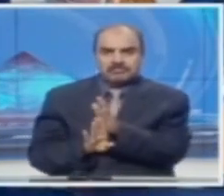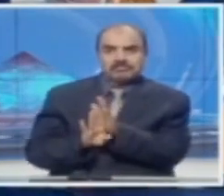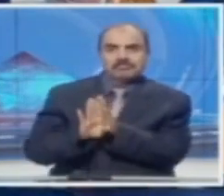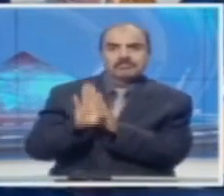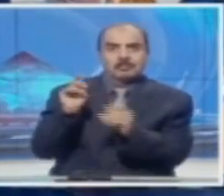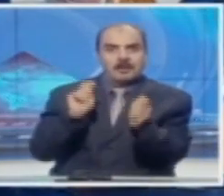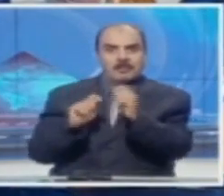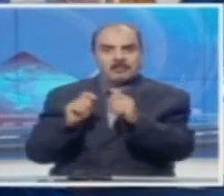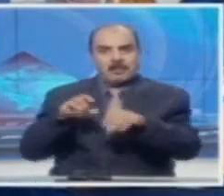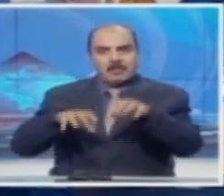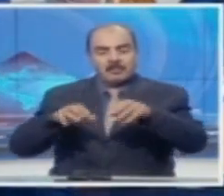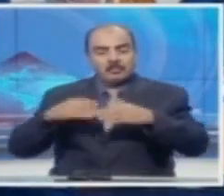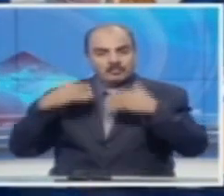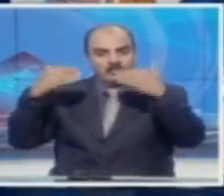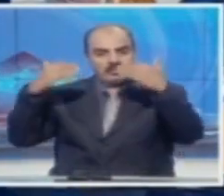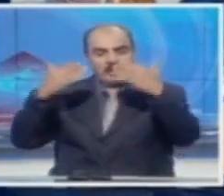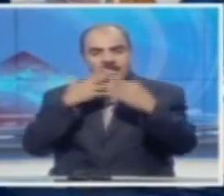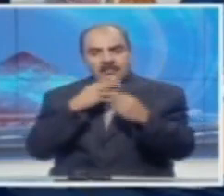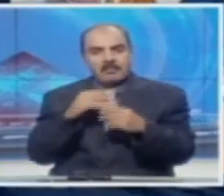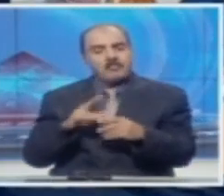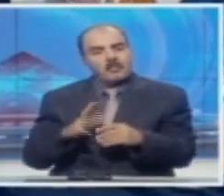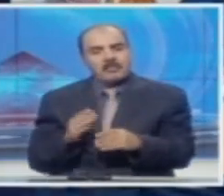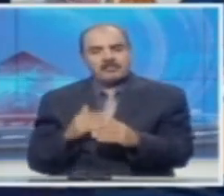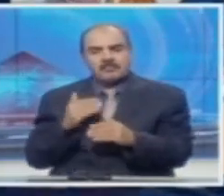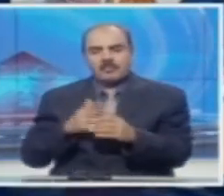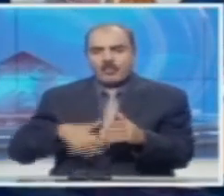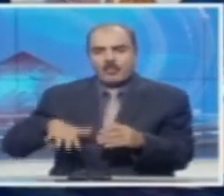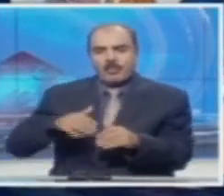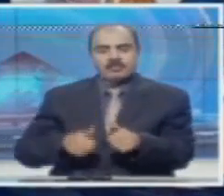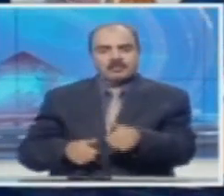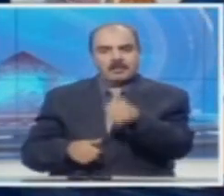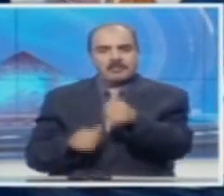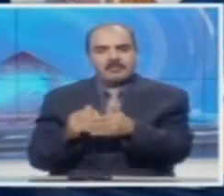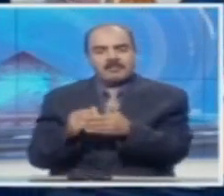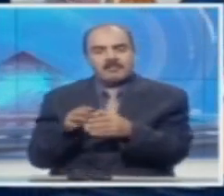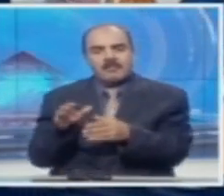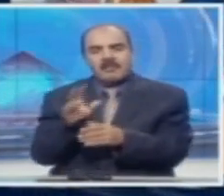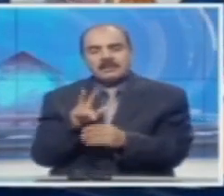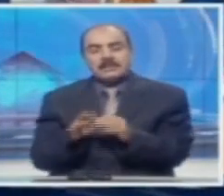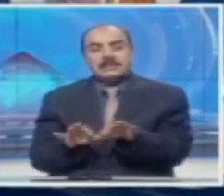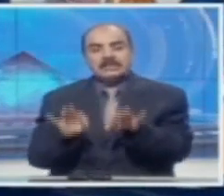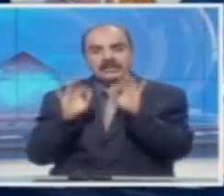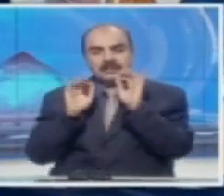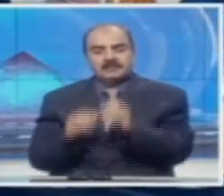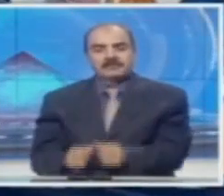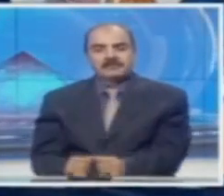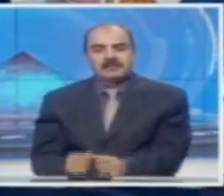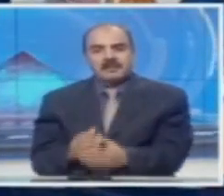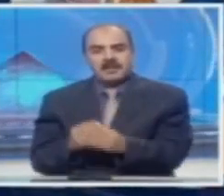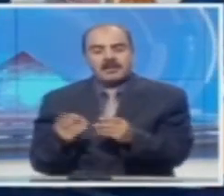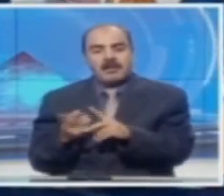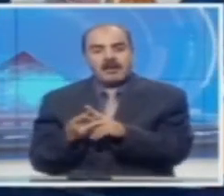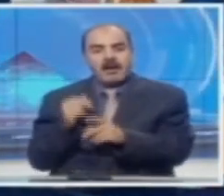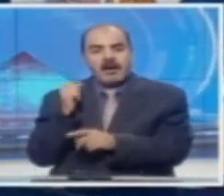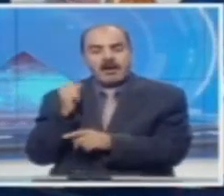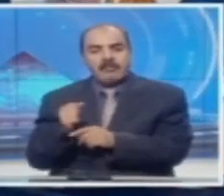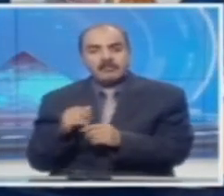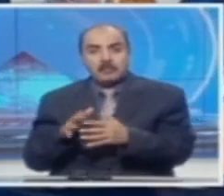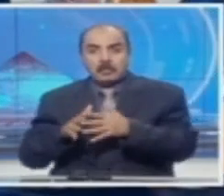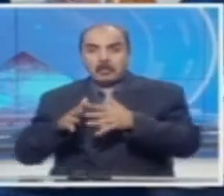والتطور العمراني المستقبلي المتوقع لتلك المنطقة في إطار الدلتا الجديدة، ونظرا لحجم الأراضي